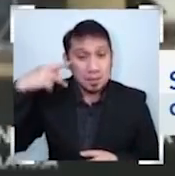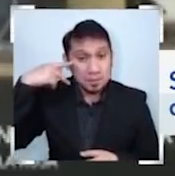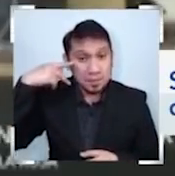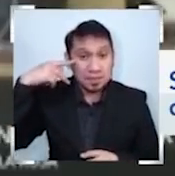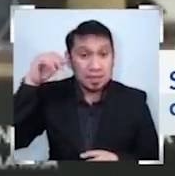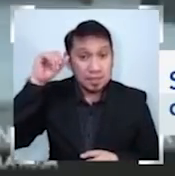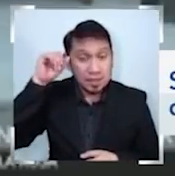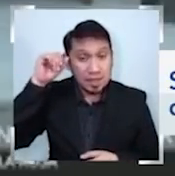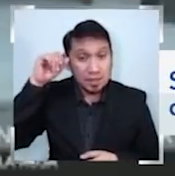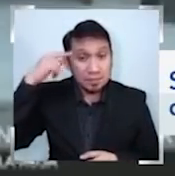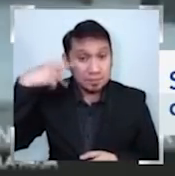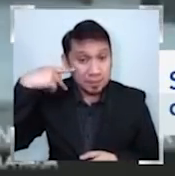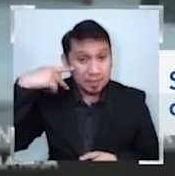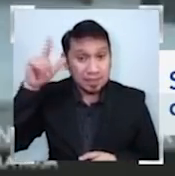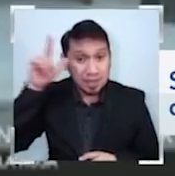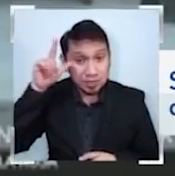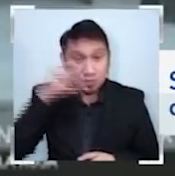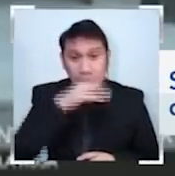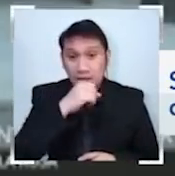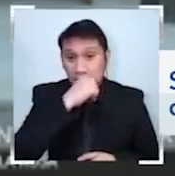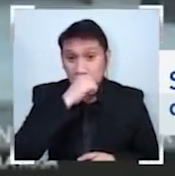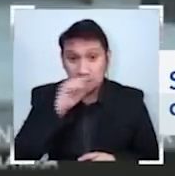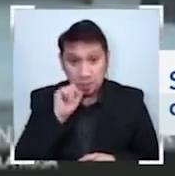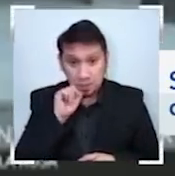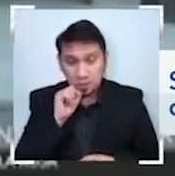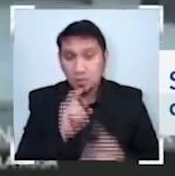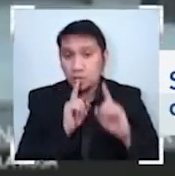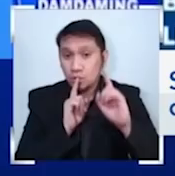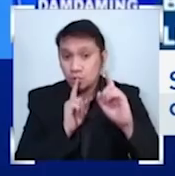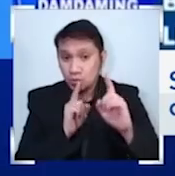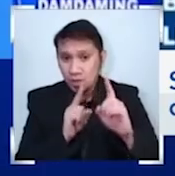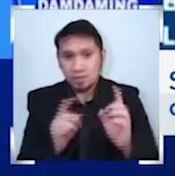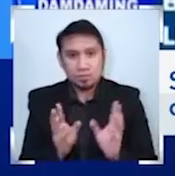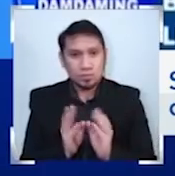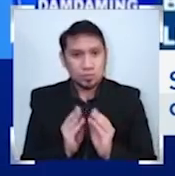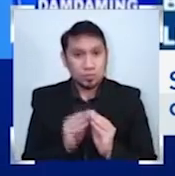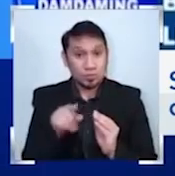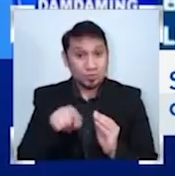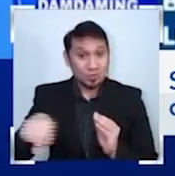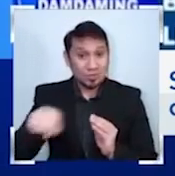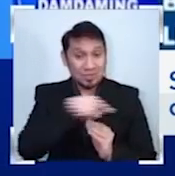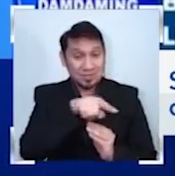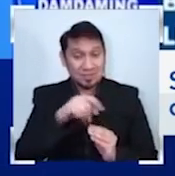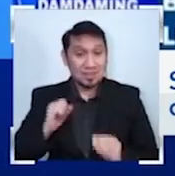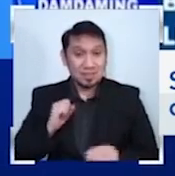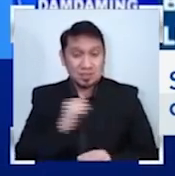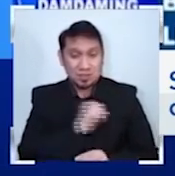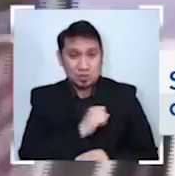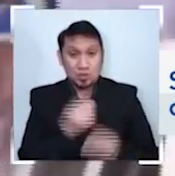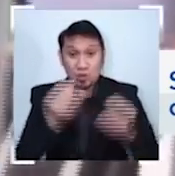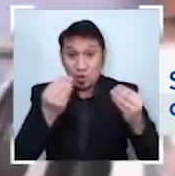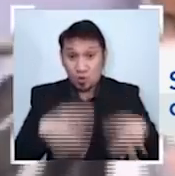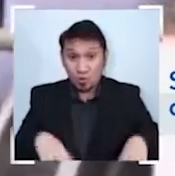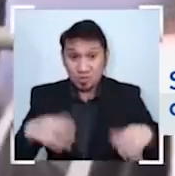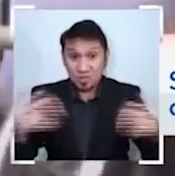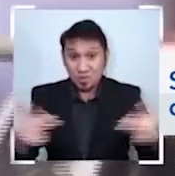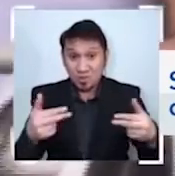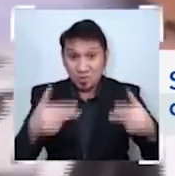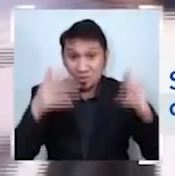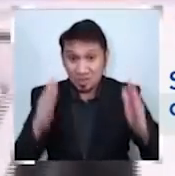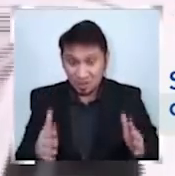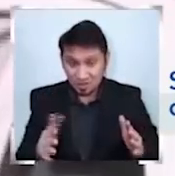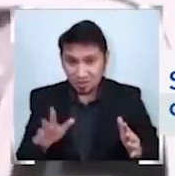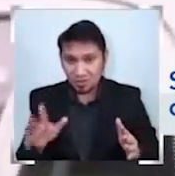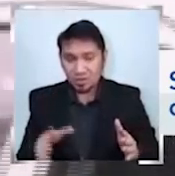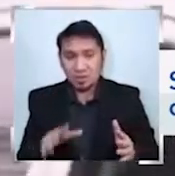Soto dumalo sa pagdinig ng Senado tungkol sa mga nawawalang sabungero. Sa isang radio interview, sinabi ni Lacson na bilang dating hepe ng